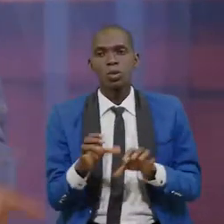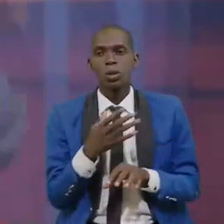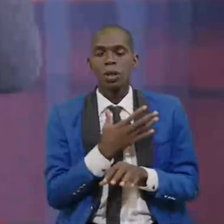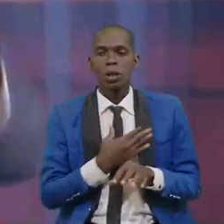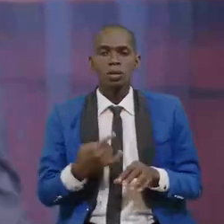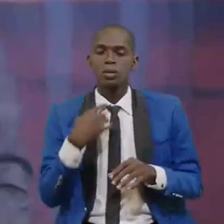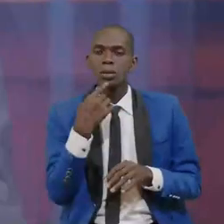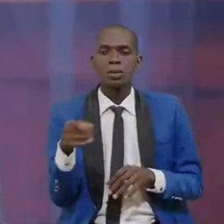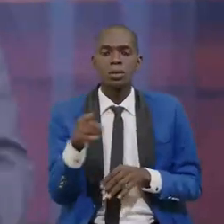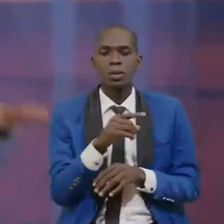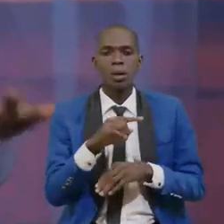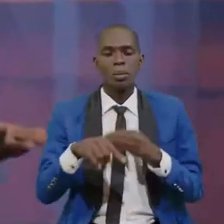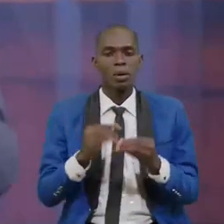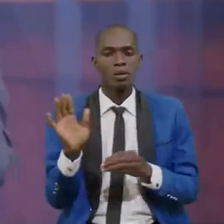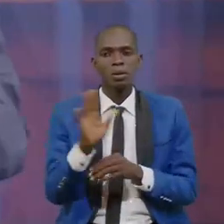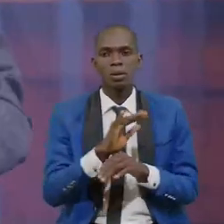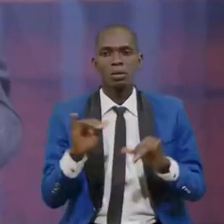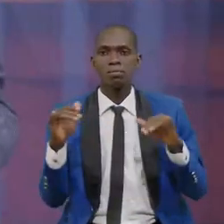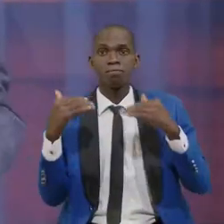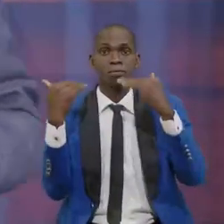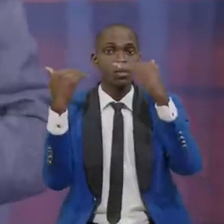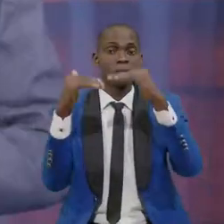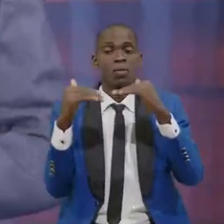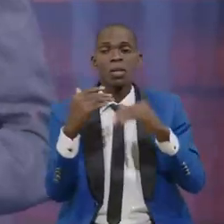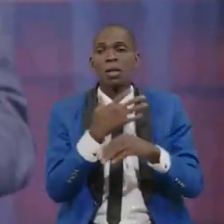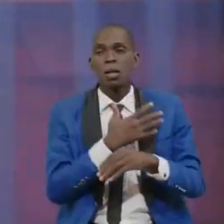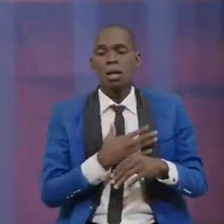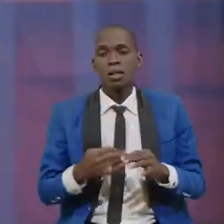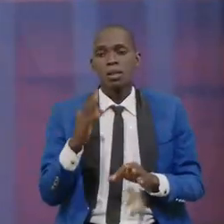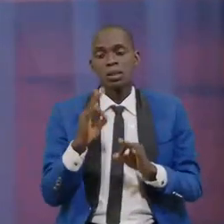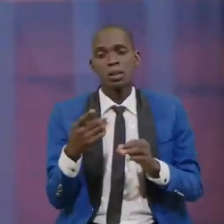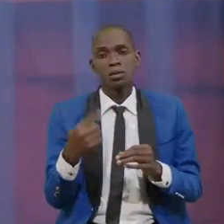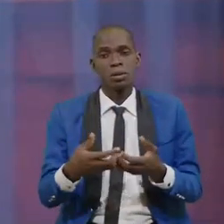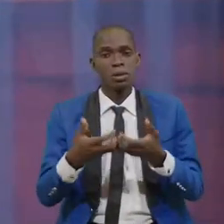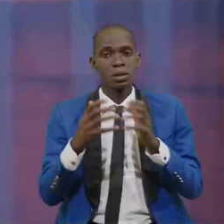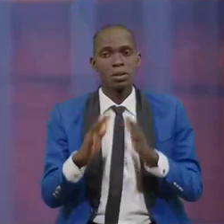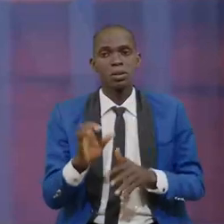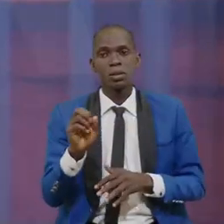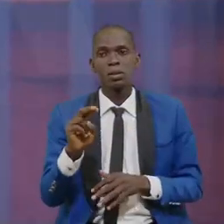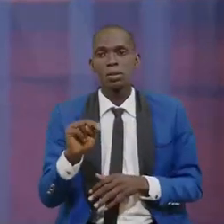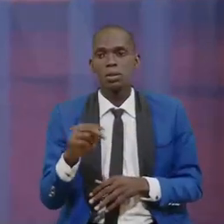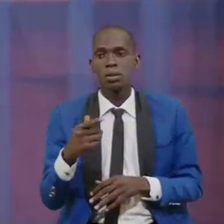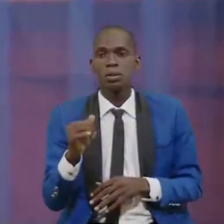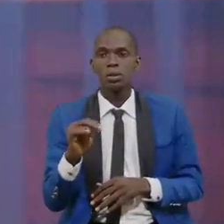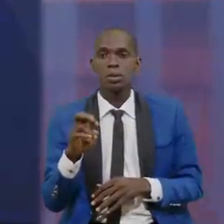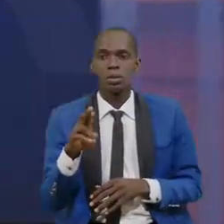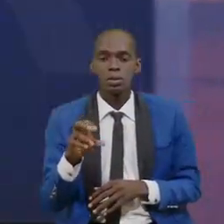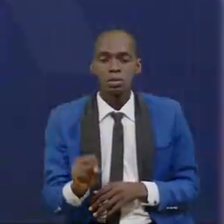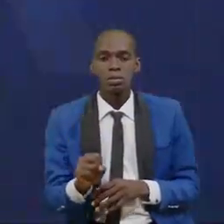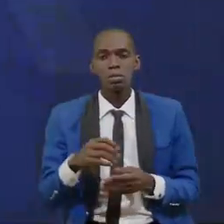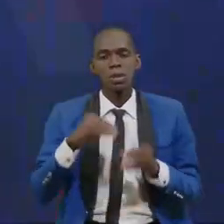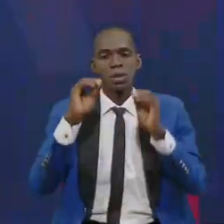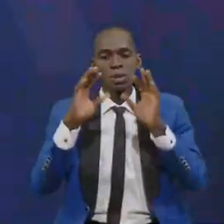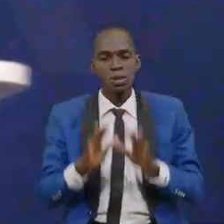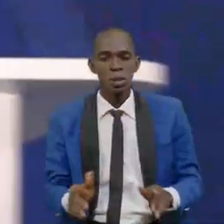Et d'où vient le standard? Il va se lever. Si les ingénieurs se retrouvent, si les